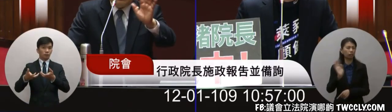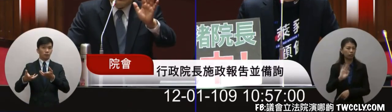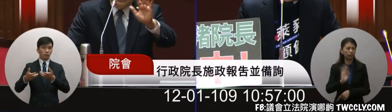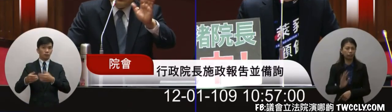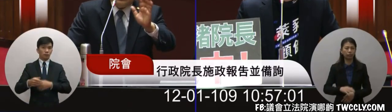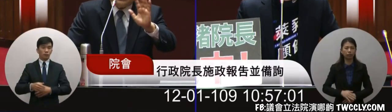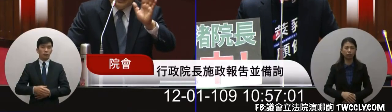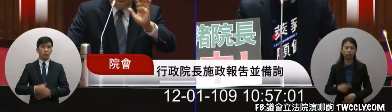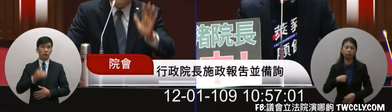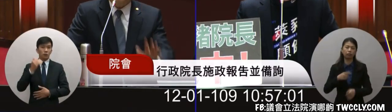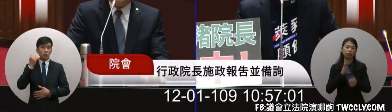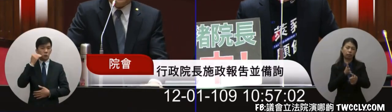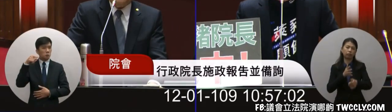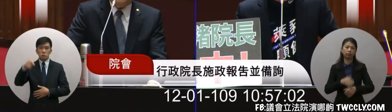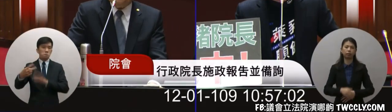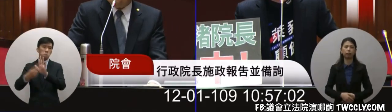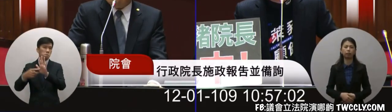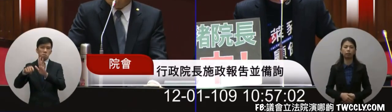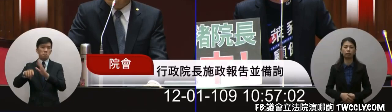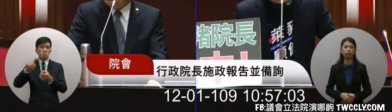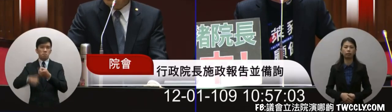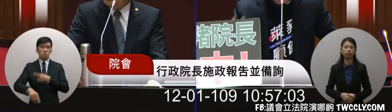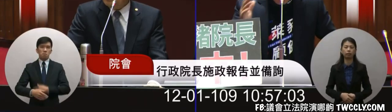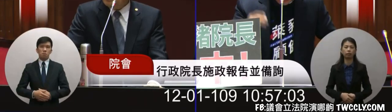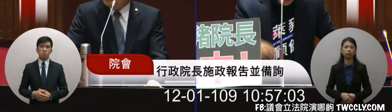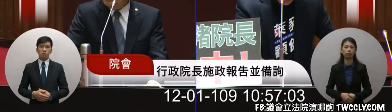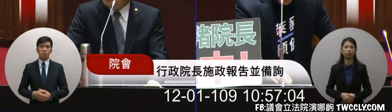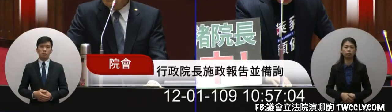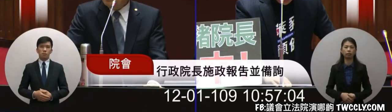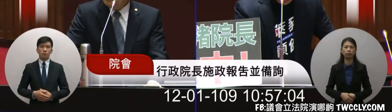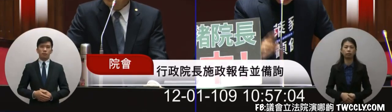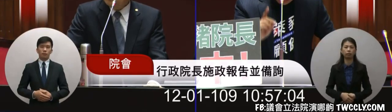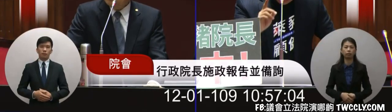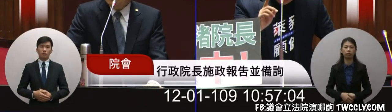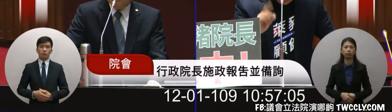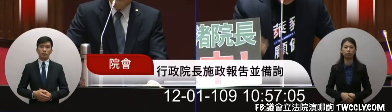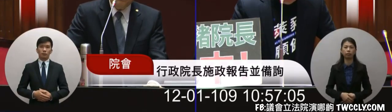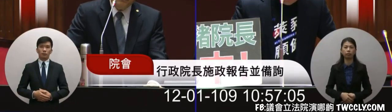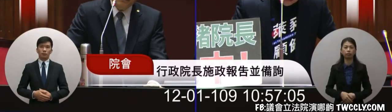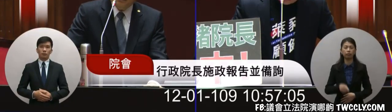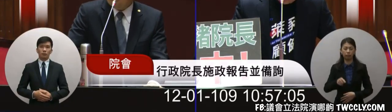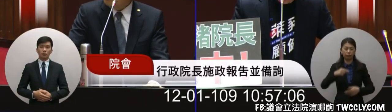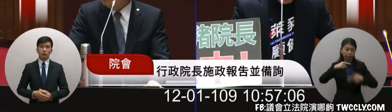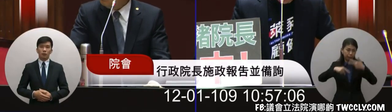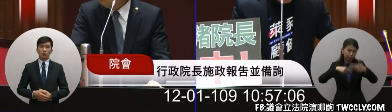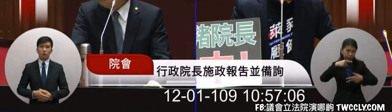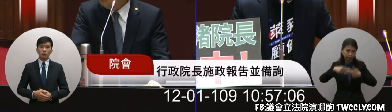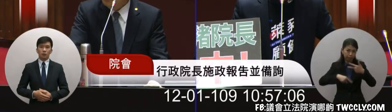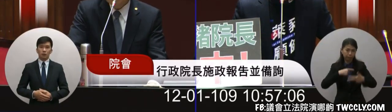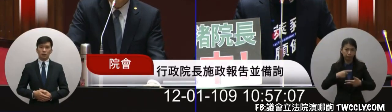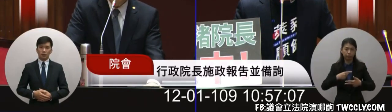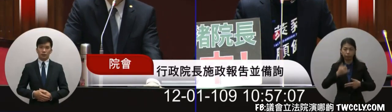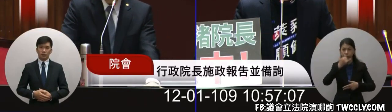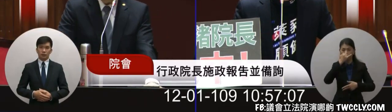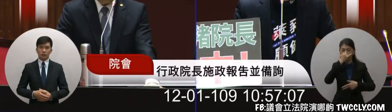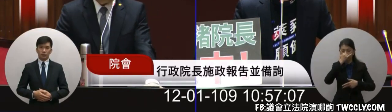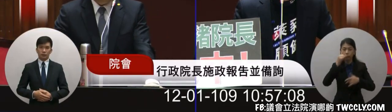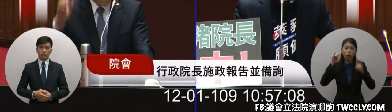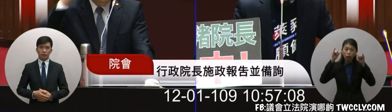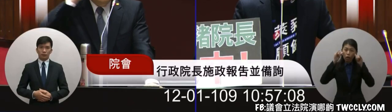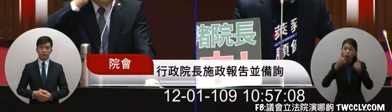再请教。 你做的结论是不对。 好，来再来请教哈，院长，您一个礼拜吃几次猪牛